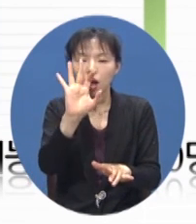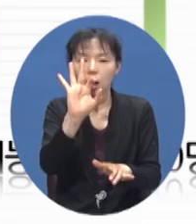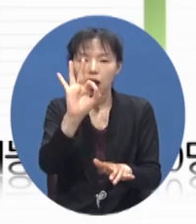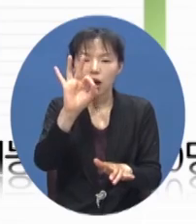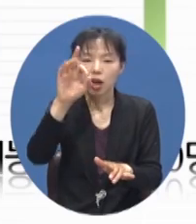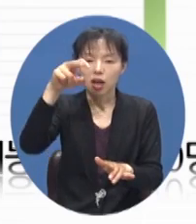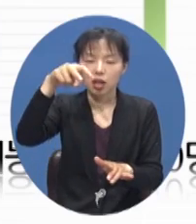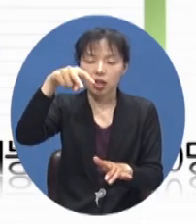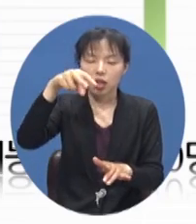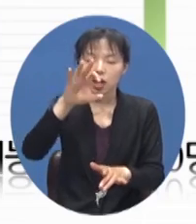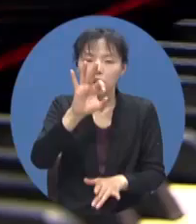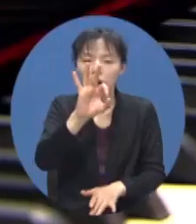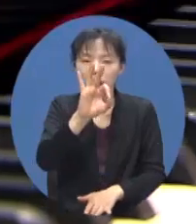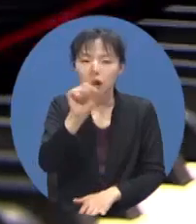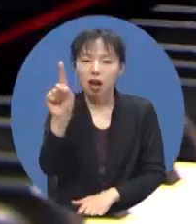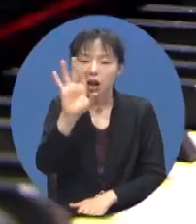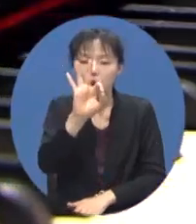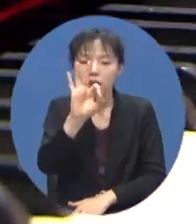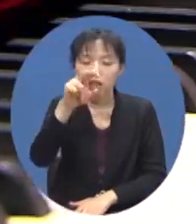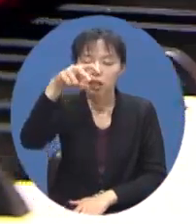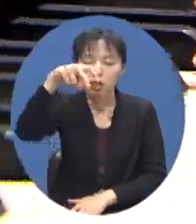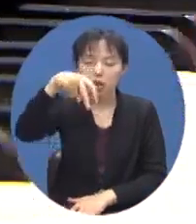차이입니다.